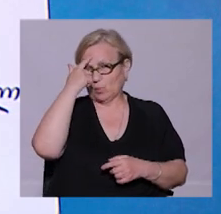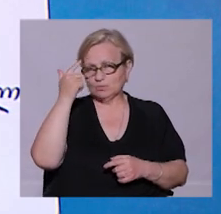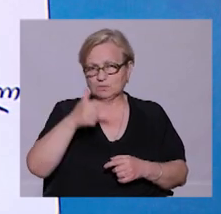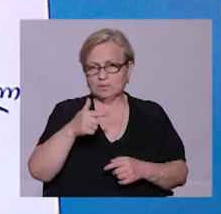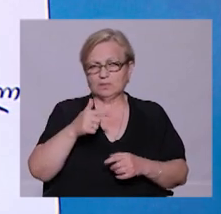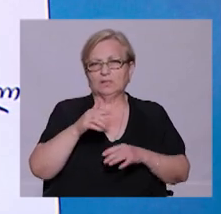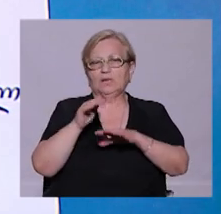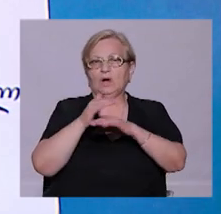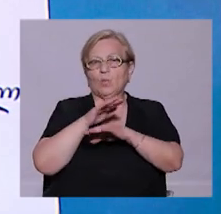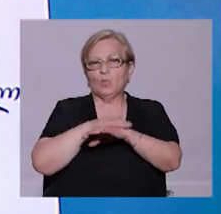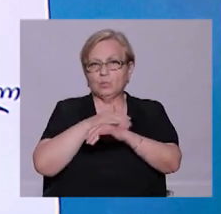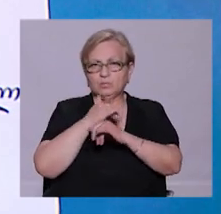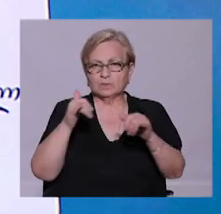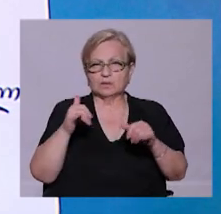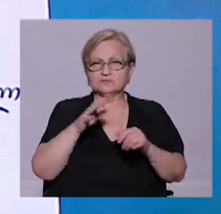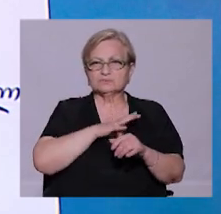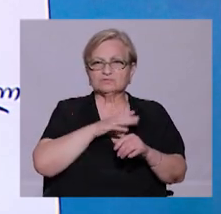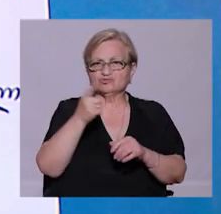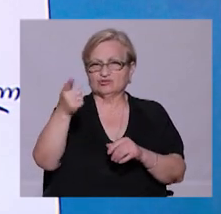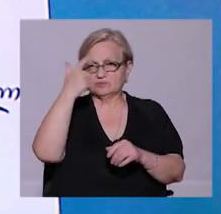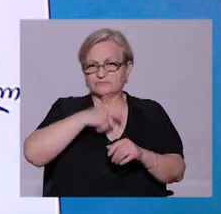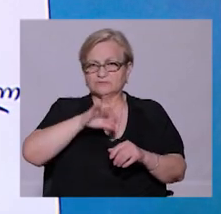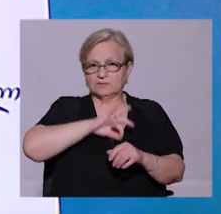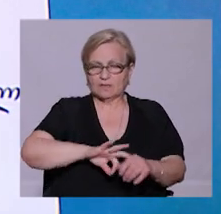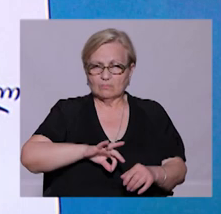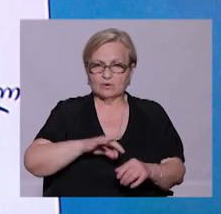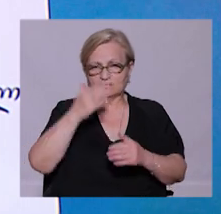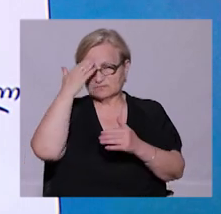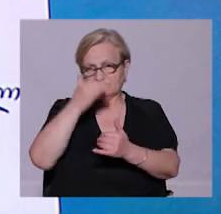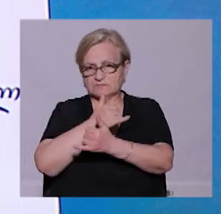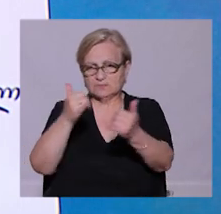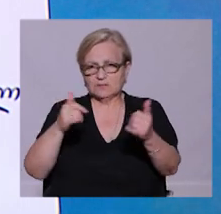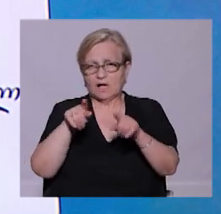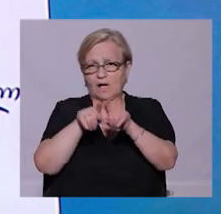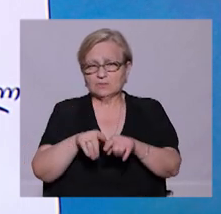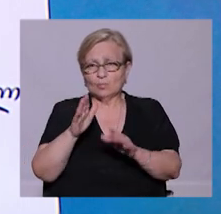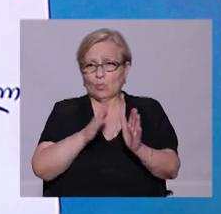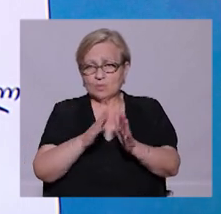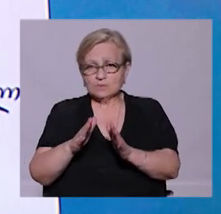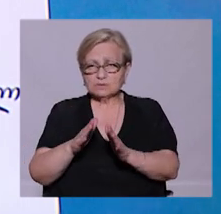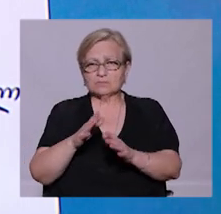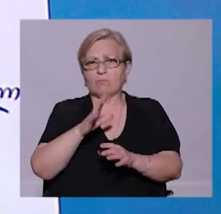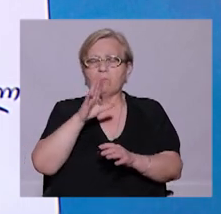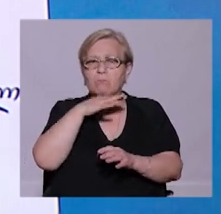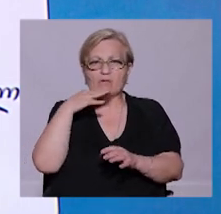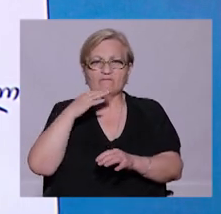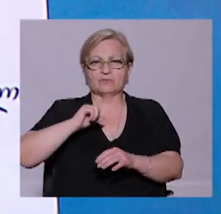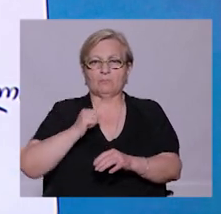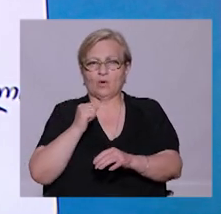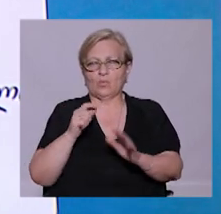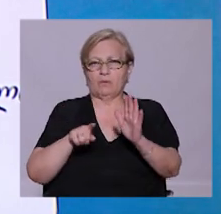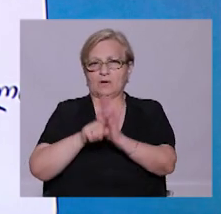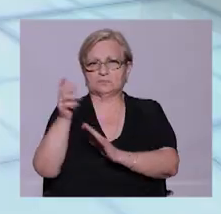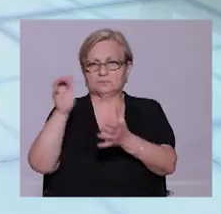სიმდიდრე შენთვისაც გამოიყენე და სხვასაც უწილადე. ასე თუ მოიქცევი, ბევრ მეგობარს შეიძენ, რომლებიც ჭირშიც და ხინშიც შენს გვერდით